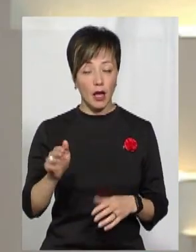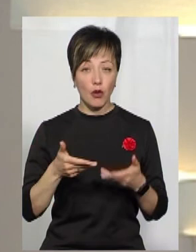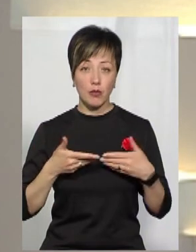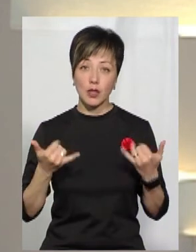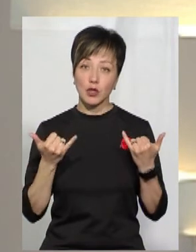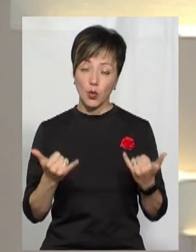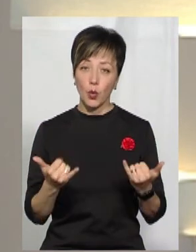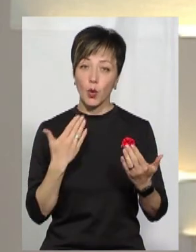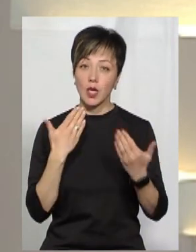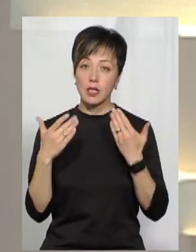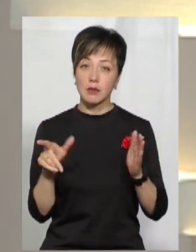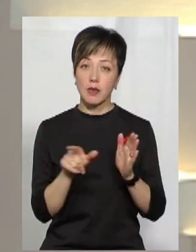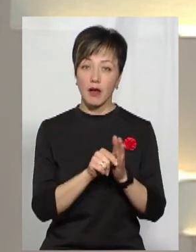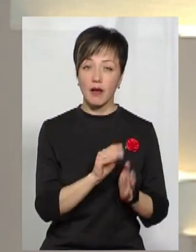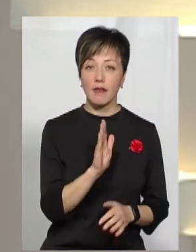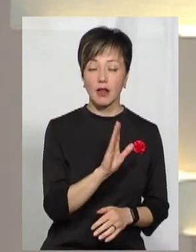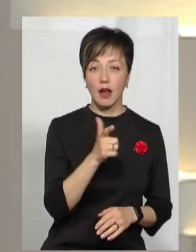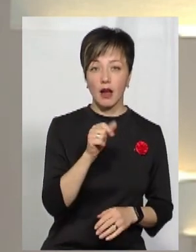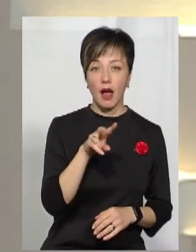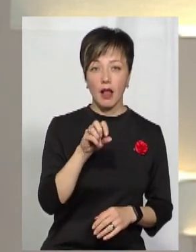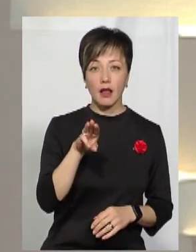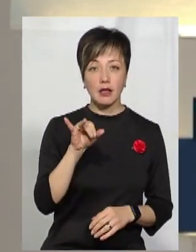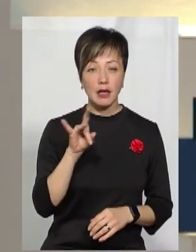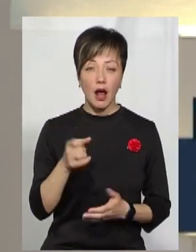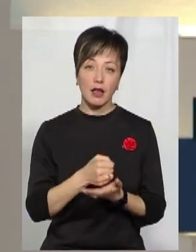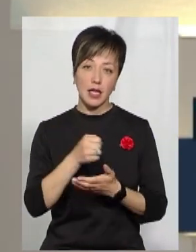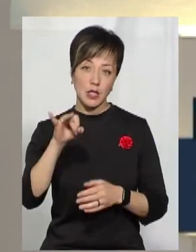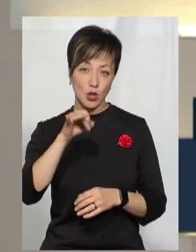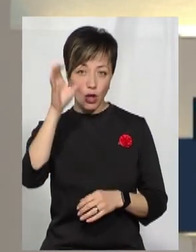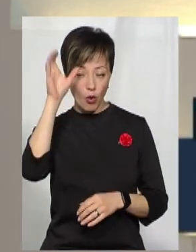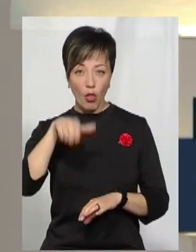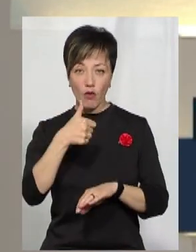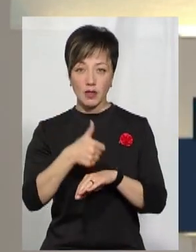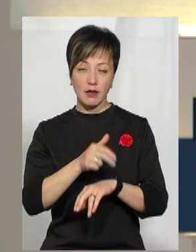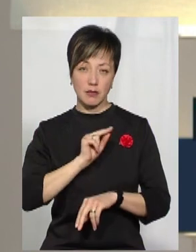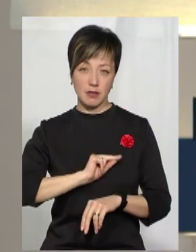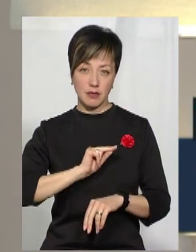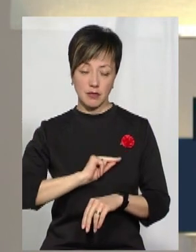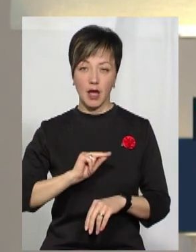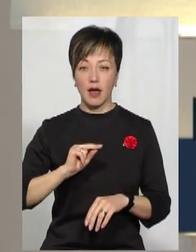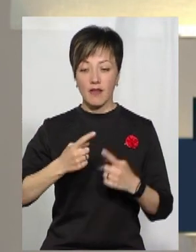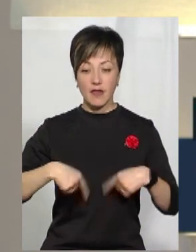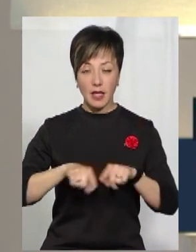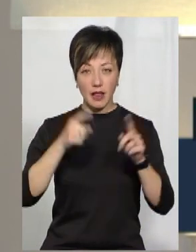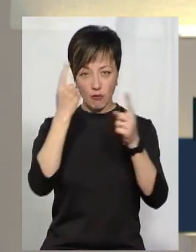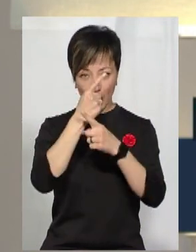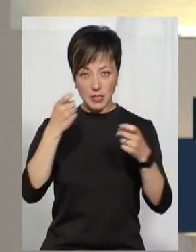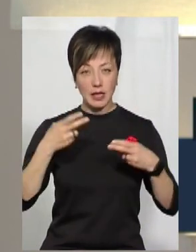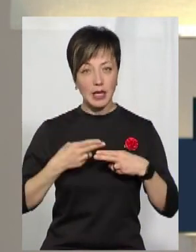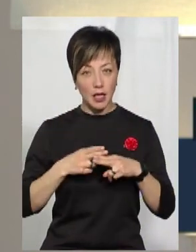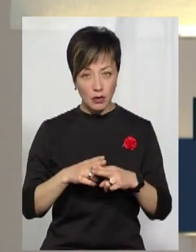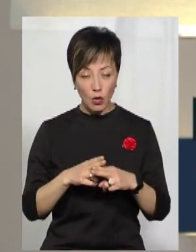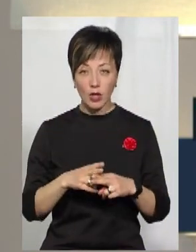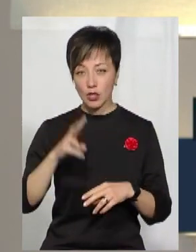ми сьогодні спілкувалися з Віталієм Галатиром, кандидатом історичних наук, головним науковим співробітником відділу інформаційних